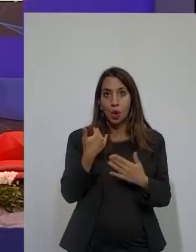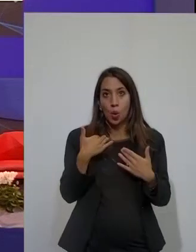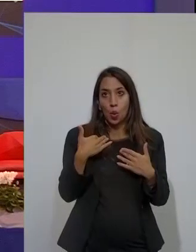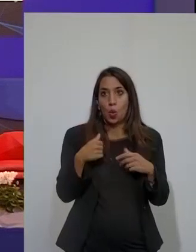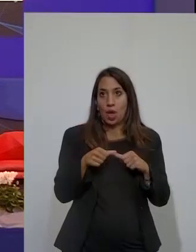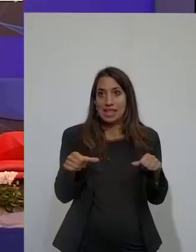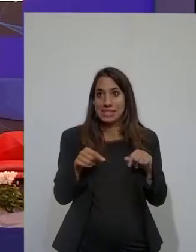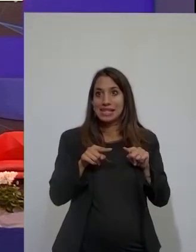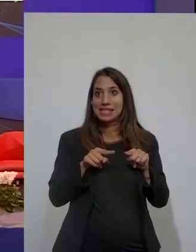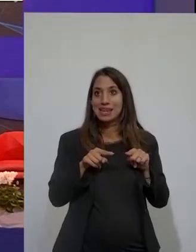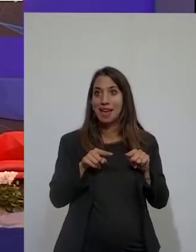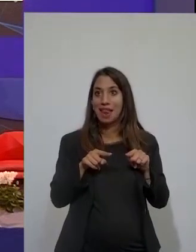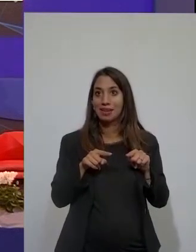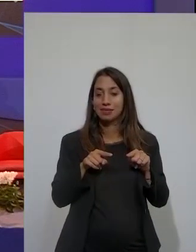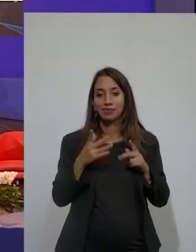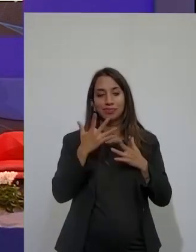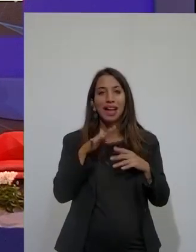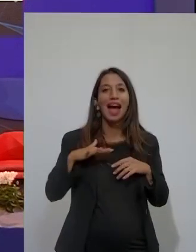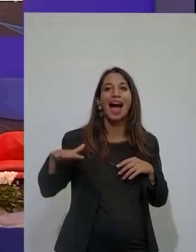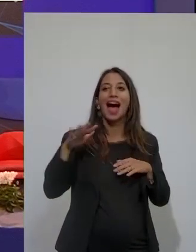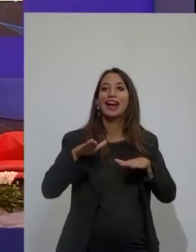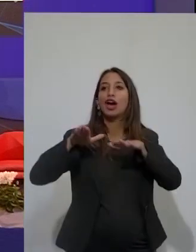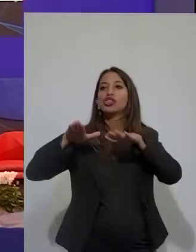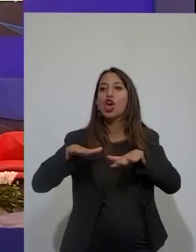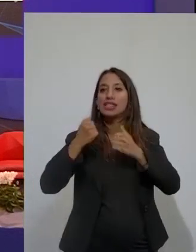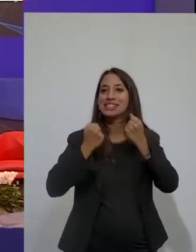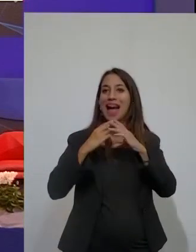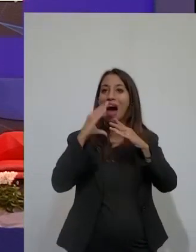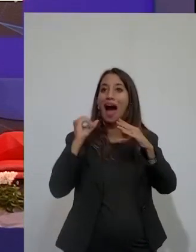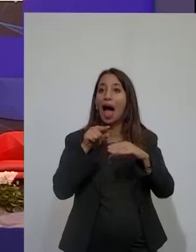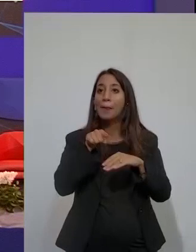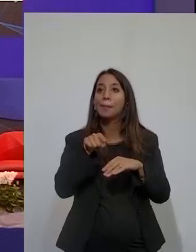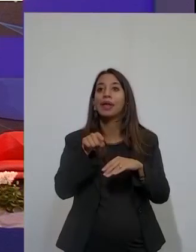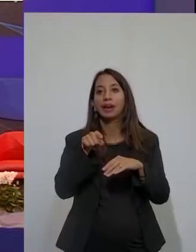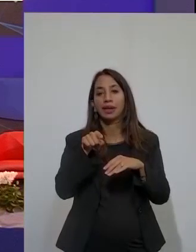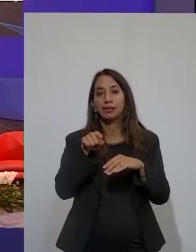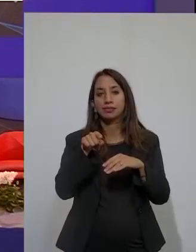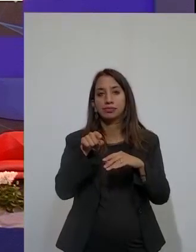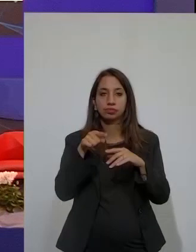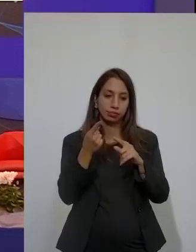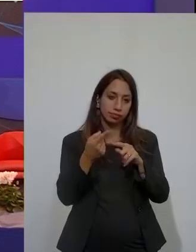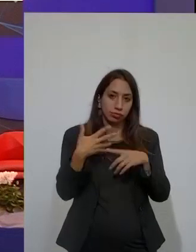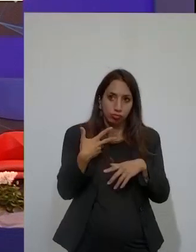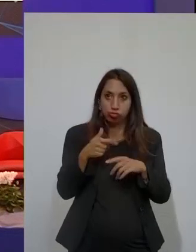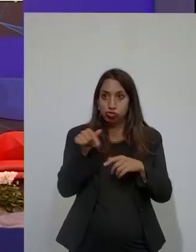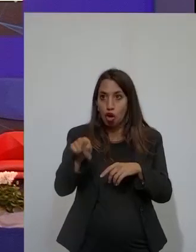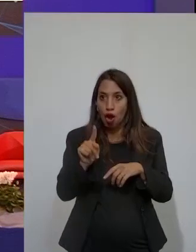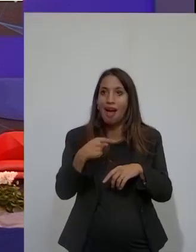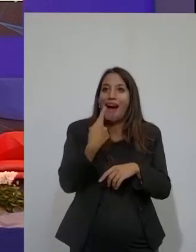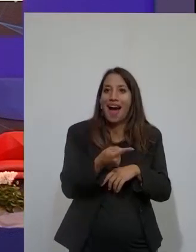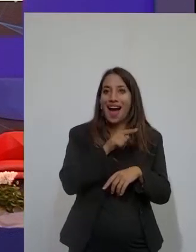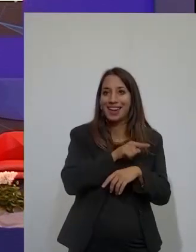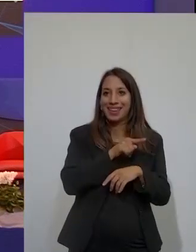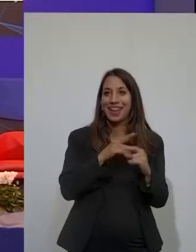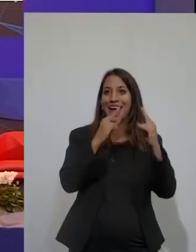essenziali. Naturalmente le aree di sosta camper sono complementari ai campeggi, quindi non sono neanche